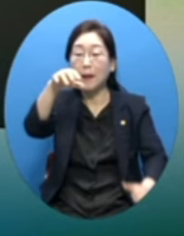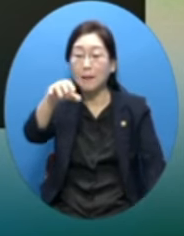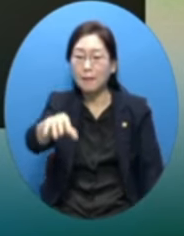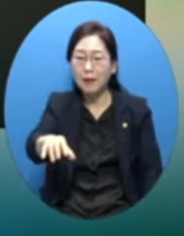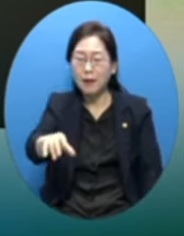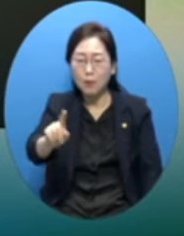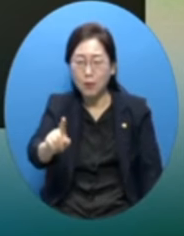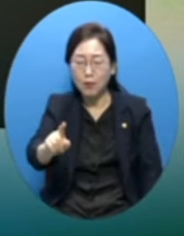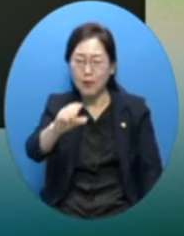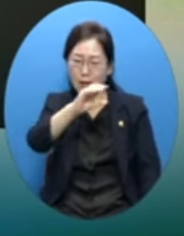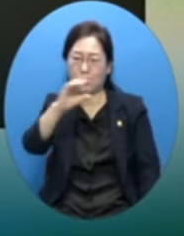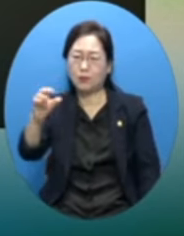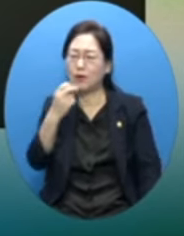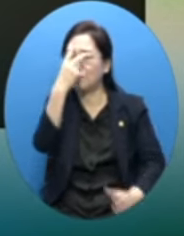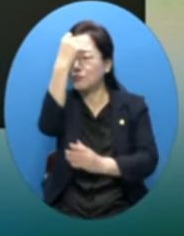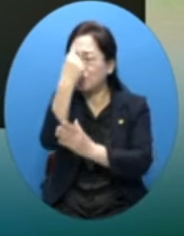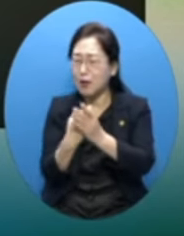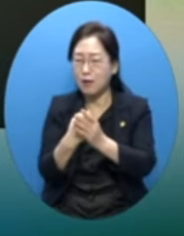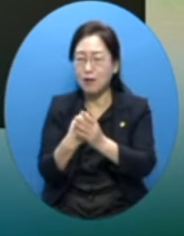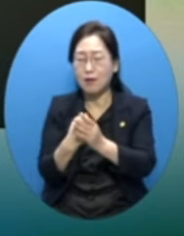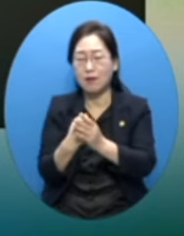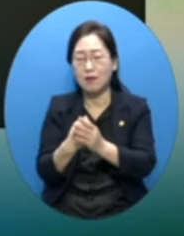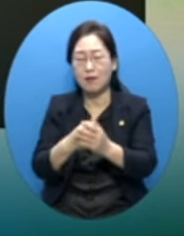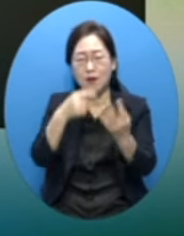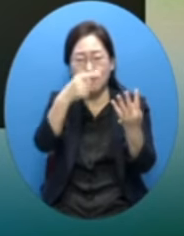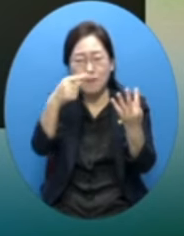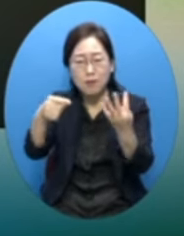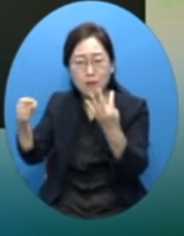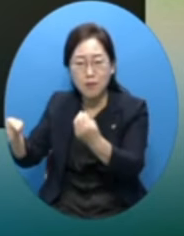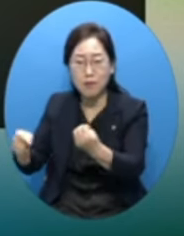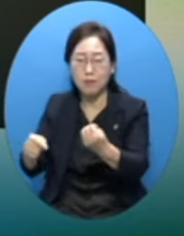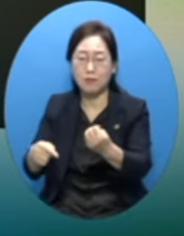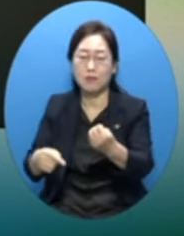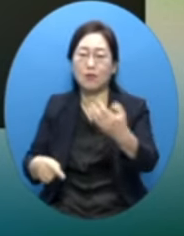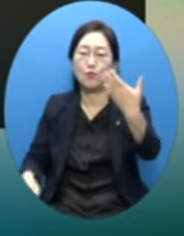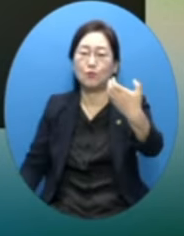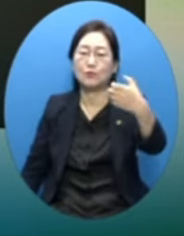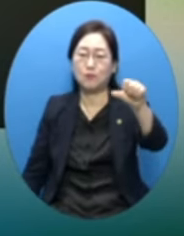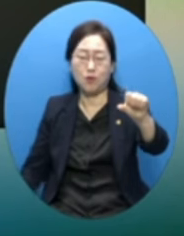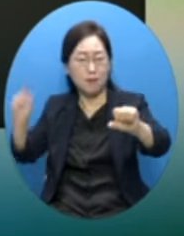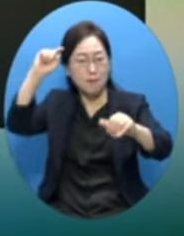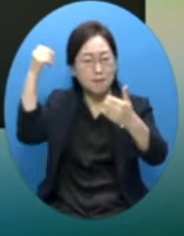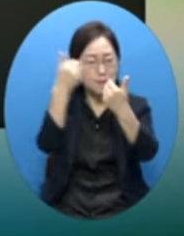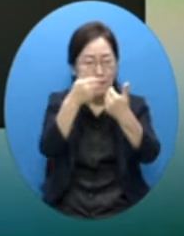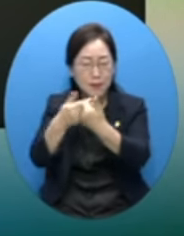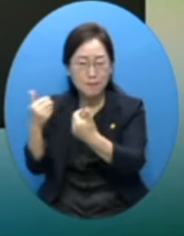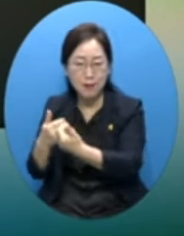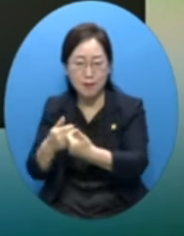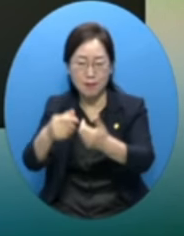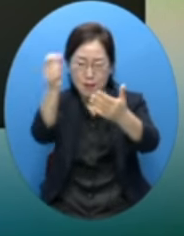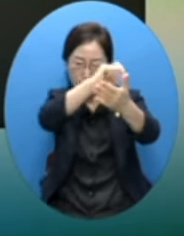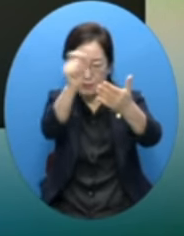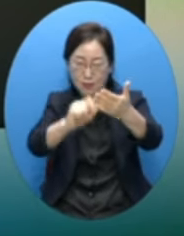타락을 조목조목 지적한 95개조의 반박문을 써서 붙였습니다.